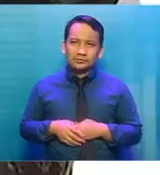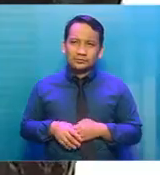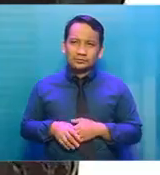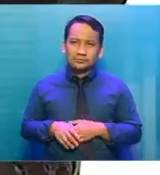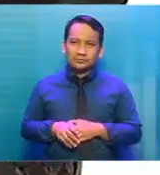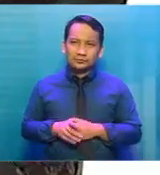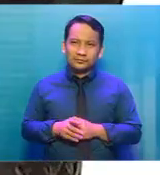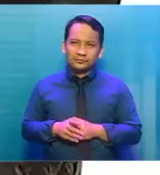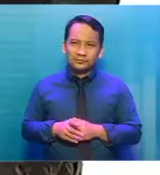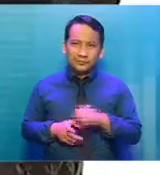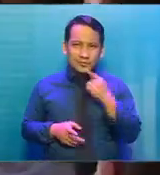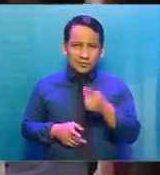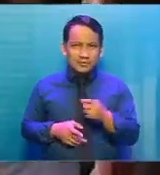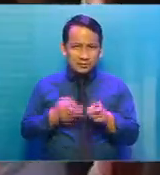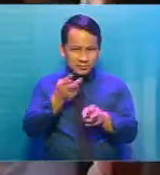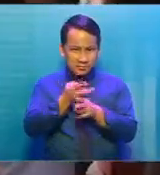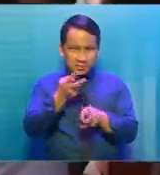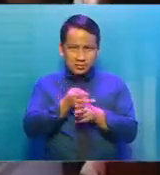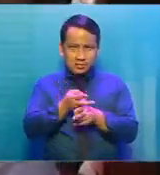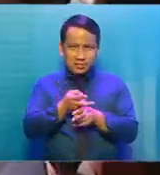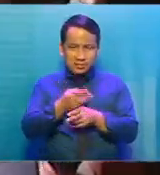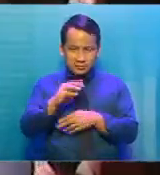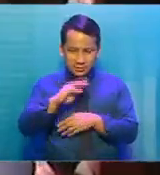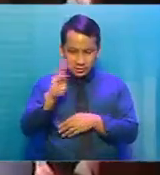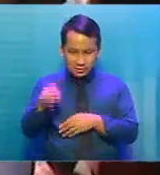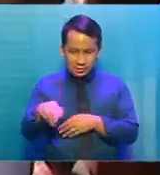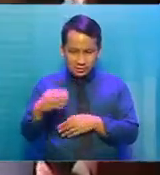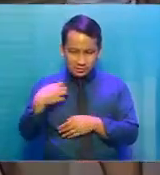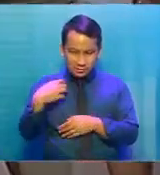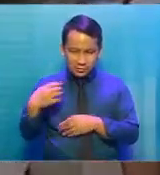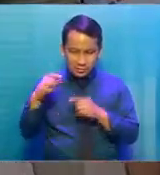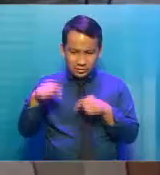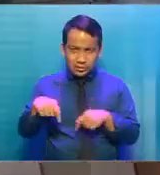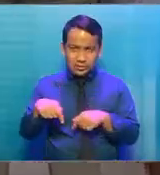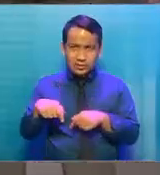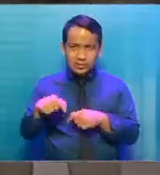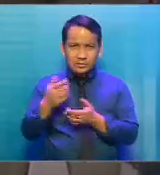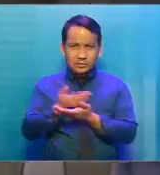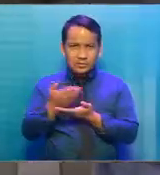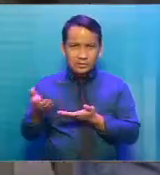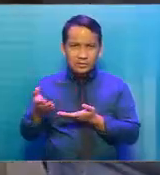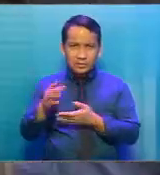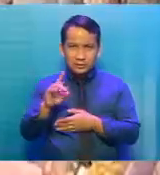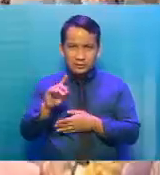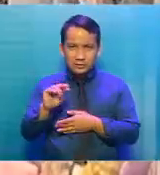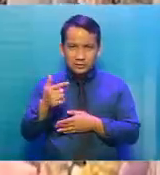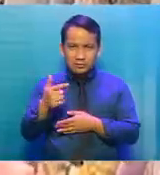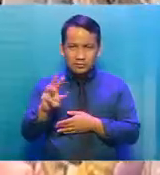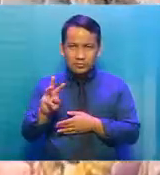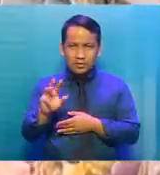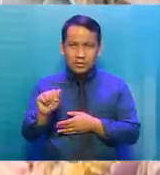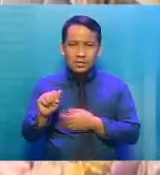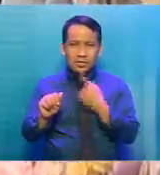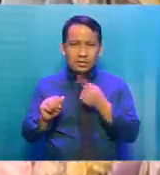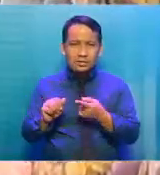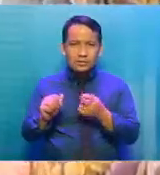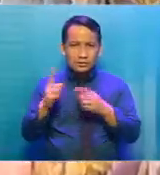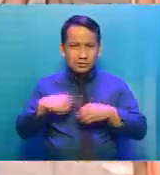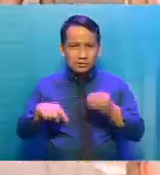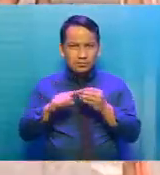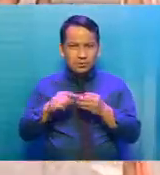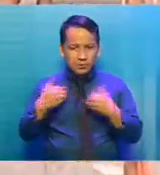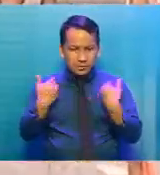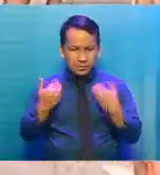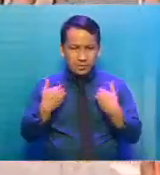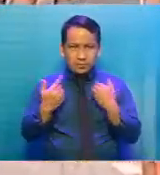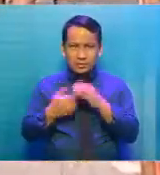Dahil sa pandemic, bantay sarado pa rin ang mga tropa ng Manila Police District dito sa mga bilihan ng bulaklak sa Dangwa. Kaya mga mamimili, bagets man